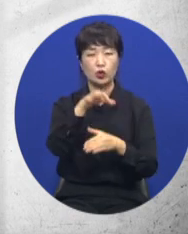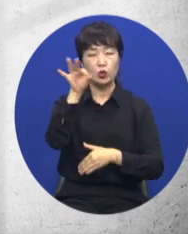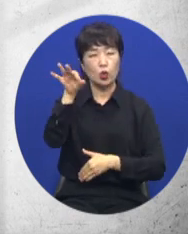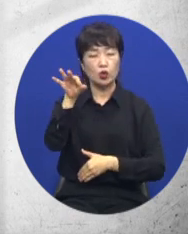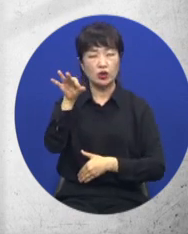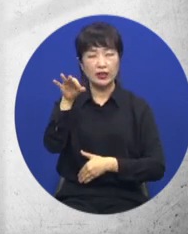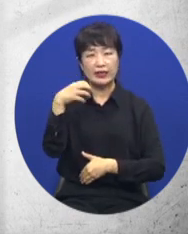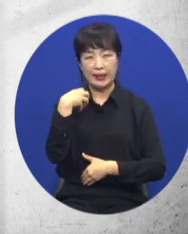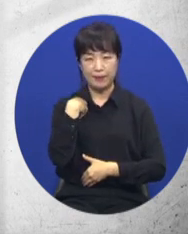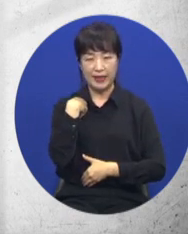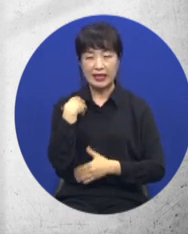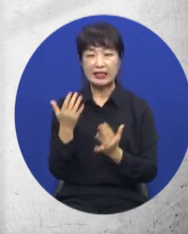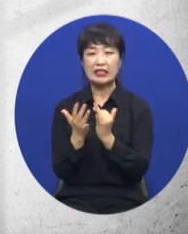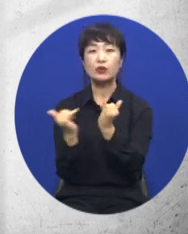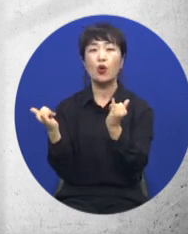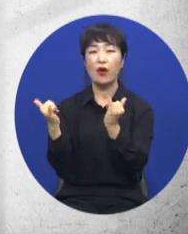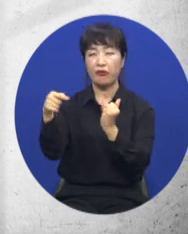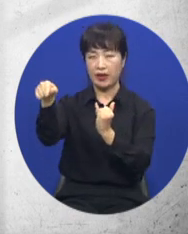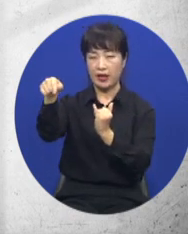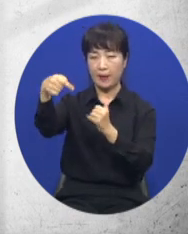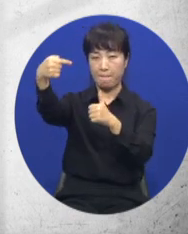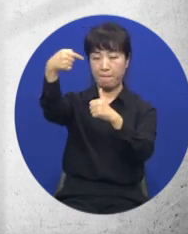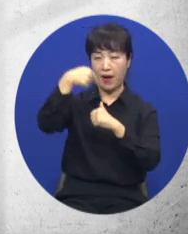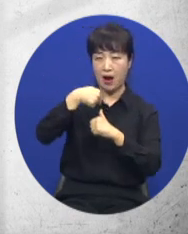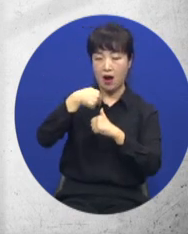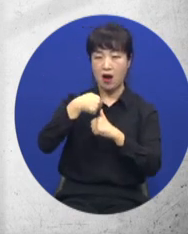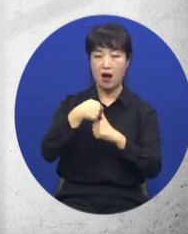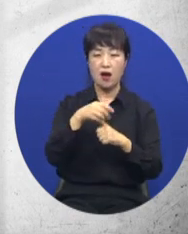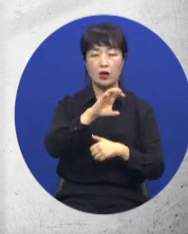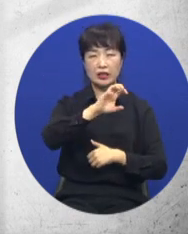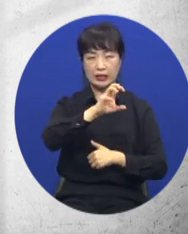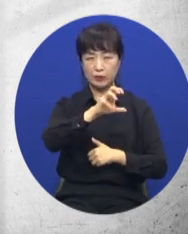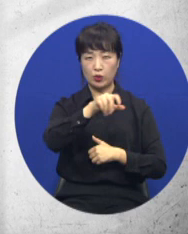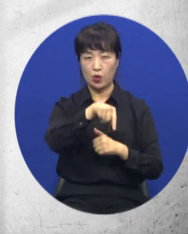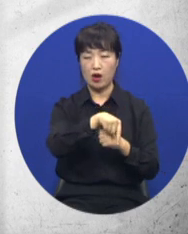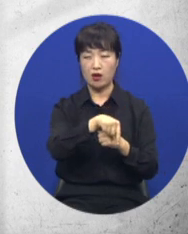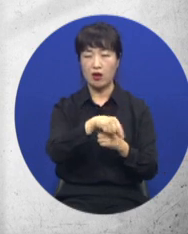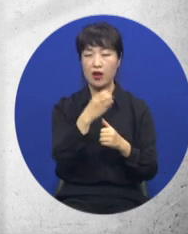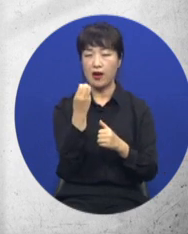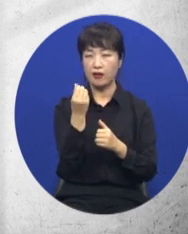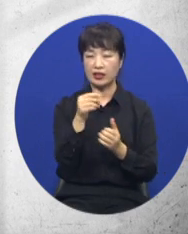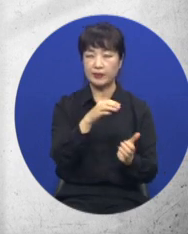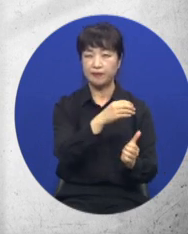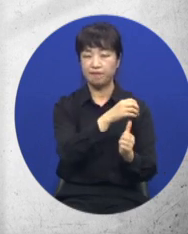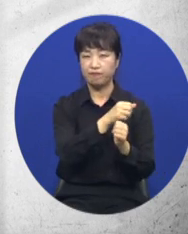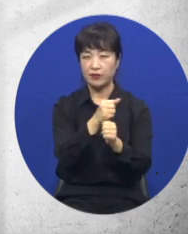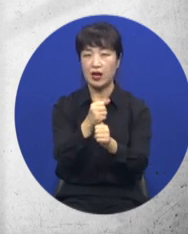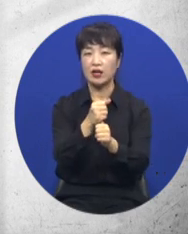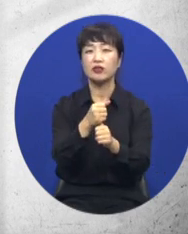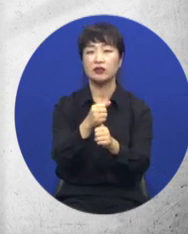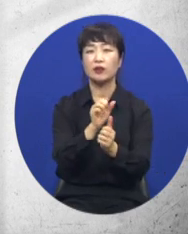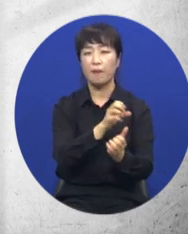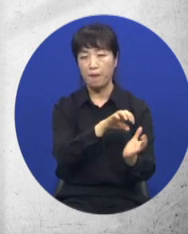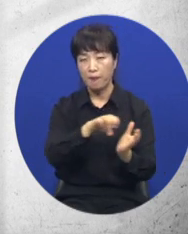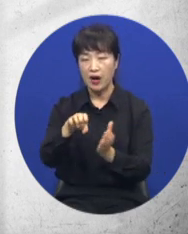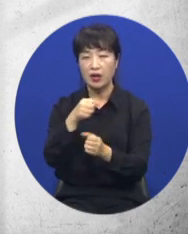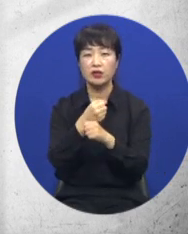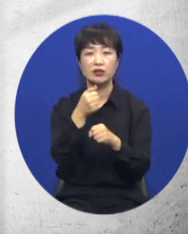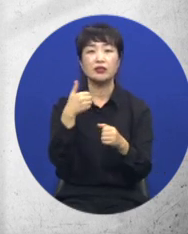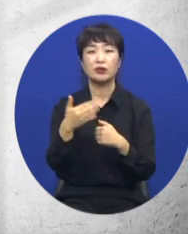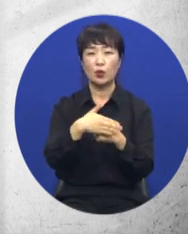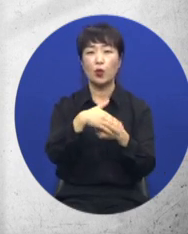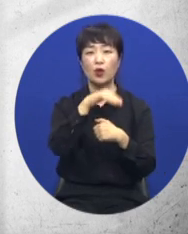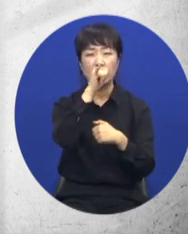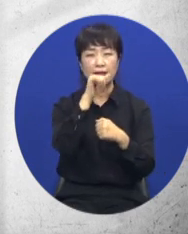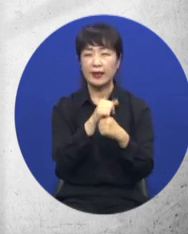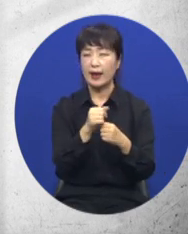담당 임원의 요청으로 랜딩 카지노 금고에 보관된 현금을 운반하는 것을 도운 것뿐이라며 공모